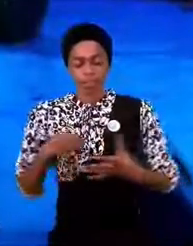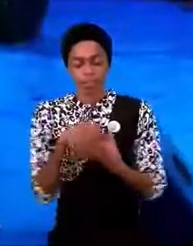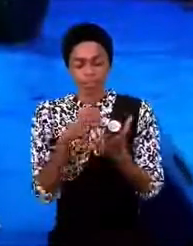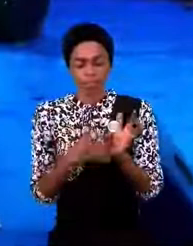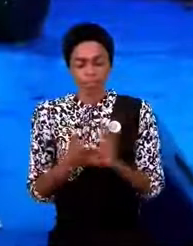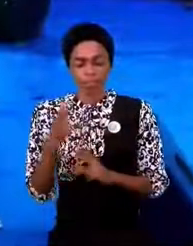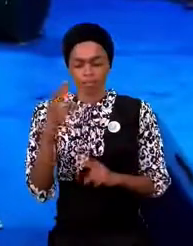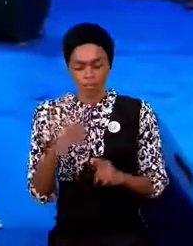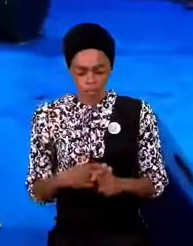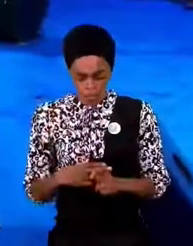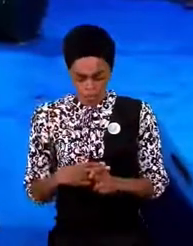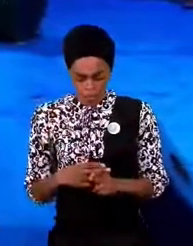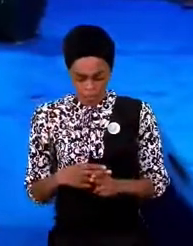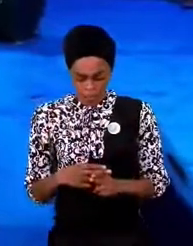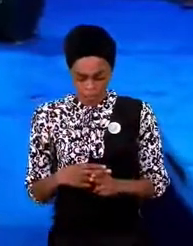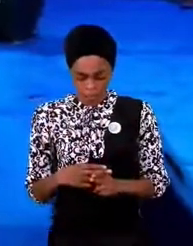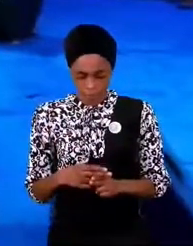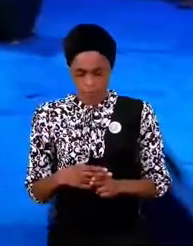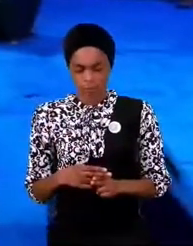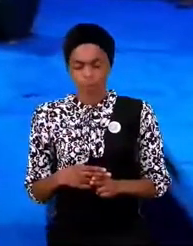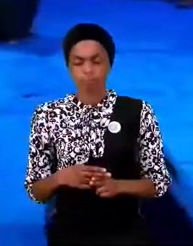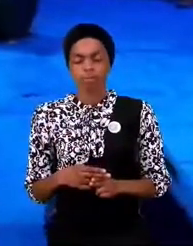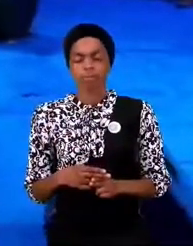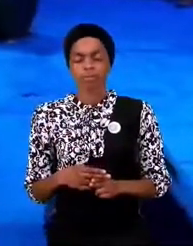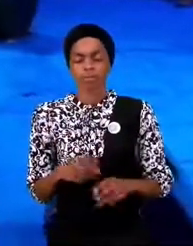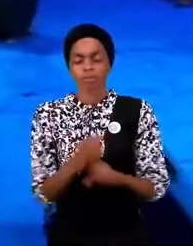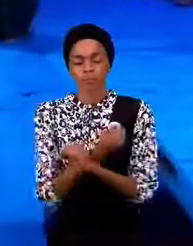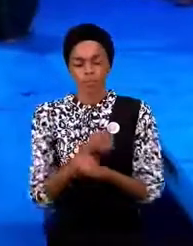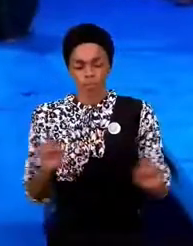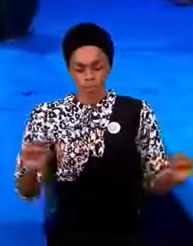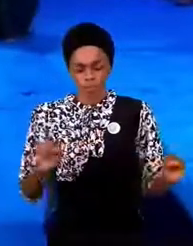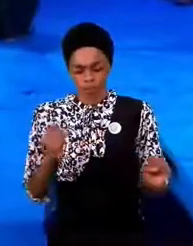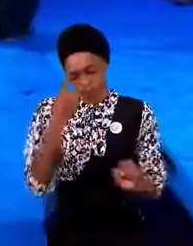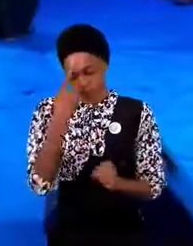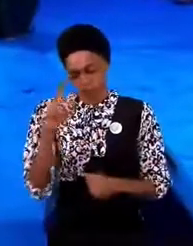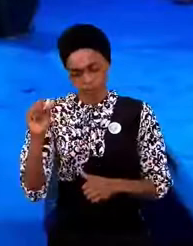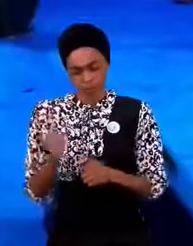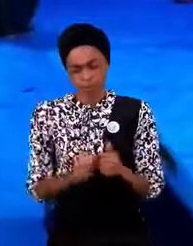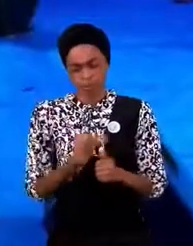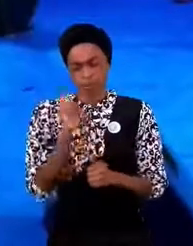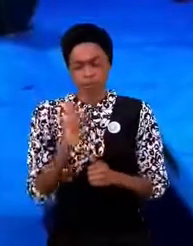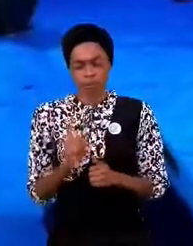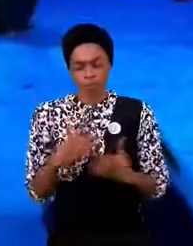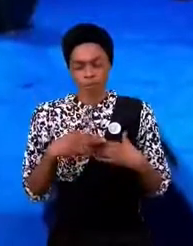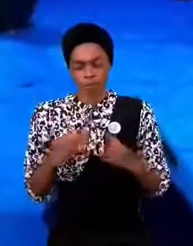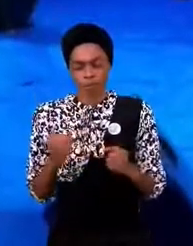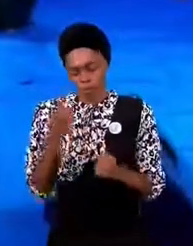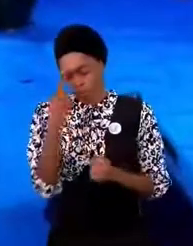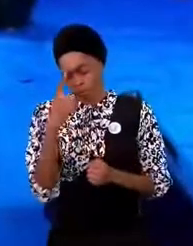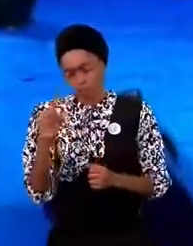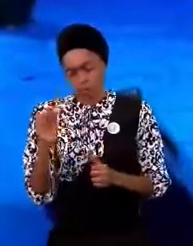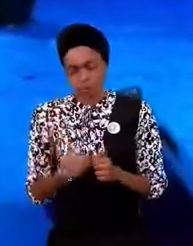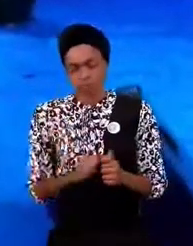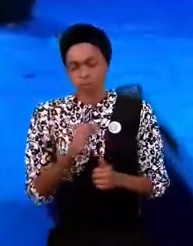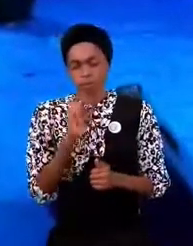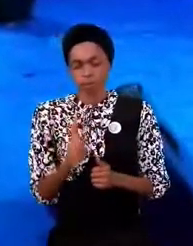Salut pour tout le monde. Guérison pour tout le monde. Délivrance pour tout le monde.